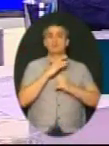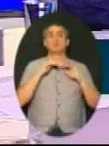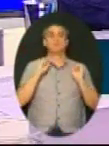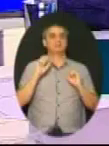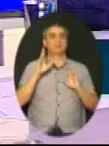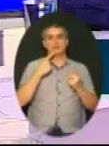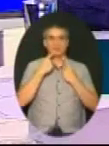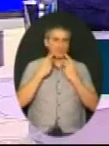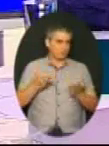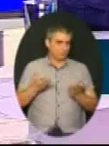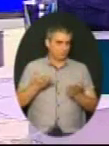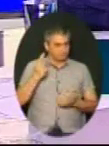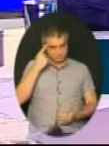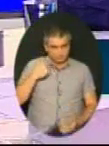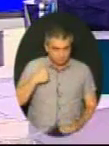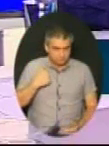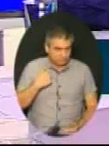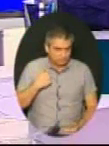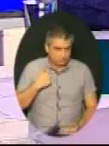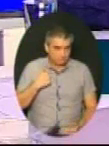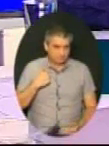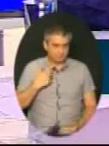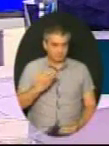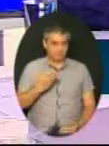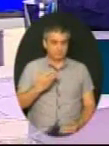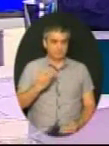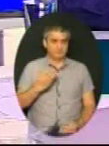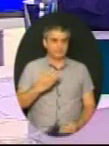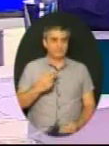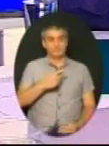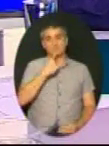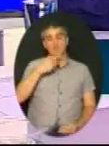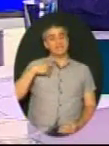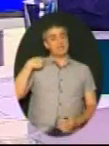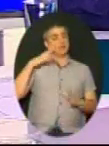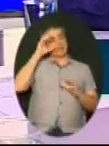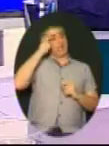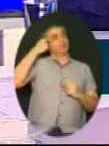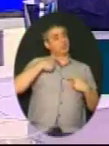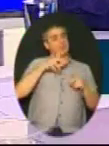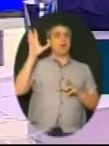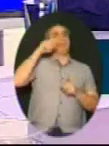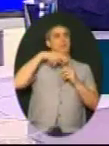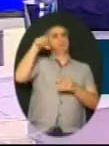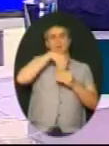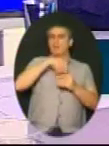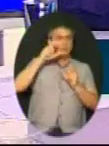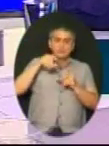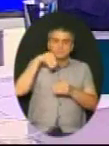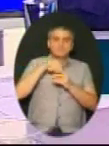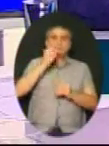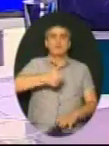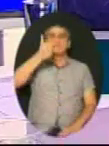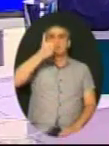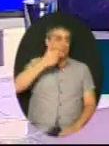בסיסית בכל הדיון הזה להערכתי, והקטע שבו אתה אומר, תהיה לי אג'נדה כזאת, יצביעו בשבילי. אנשים בבחירות מצביעים עבור